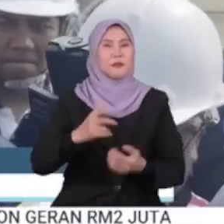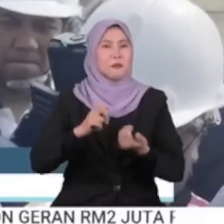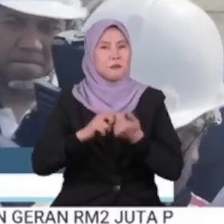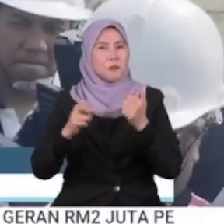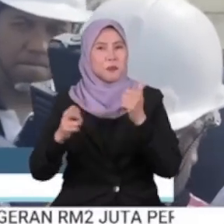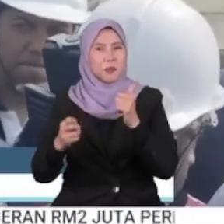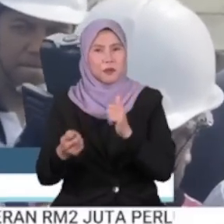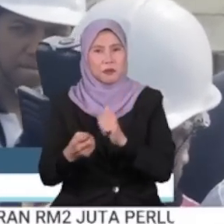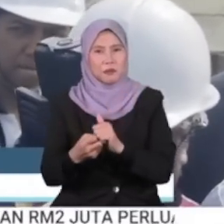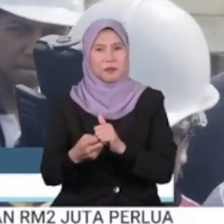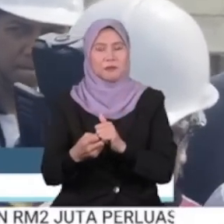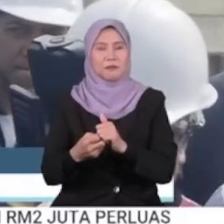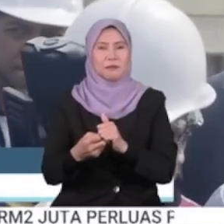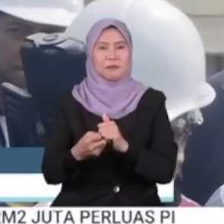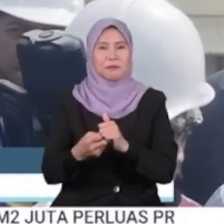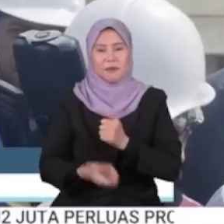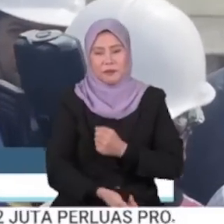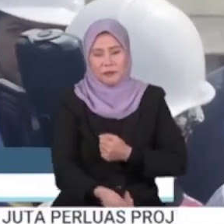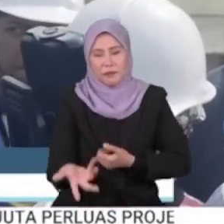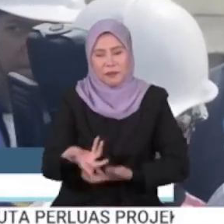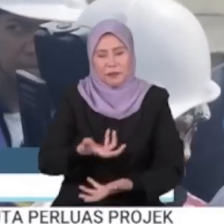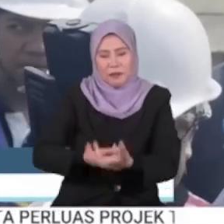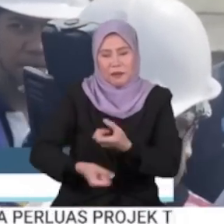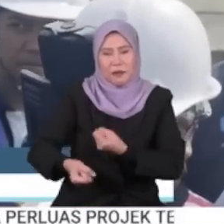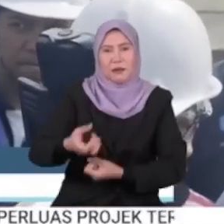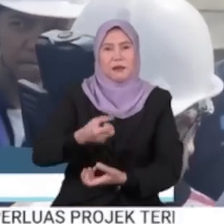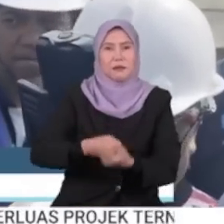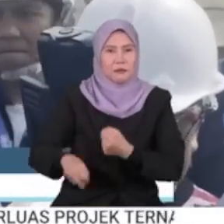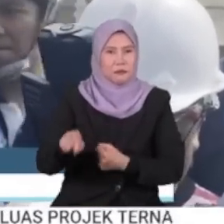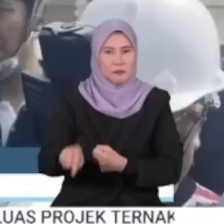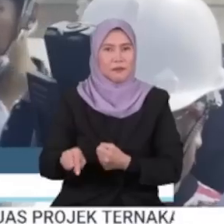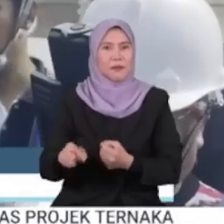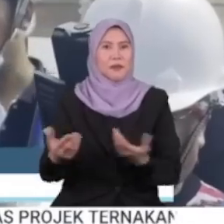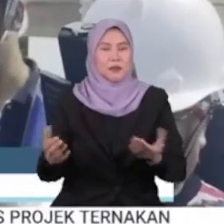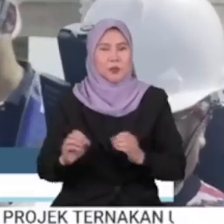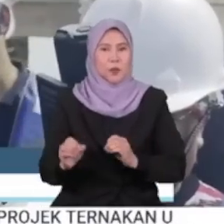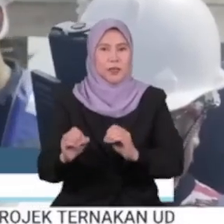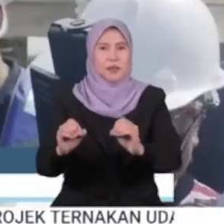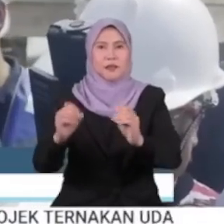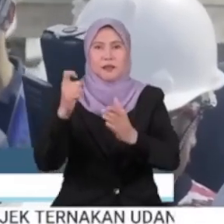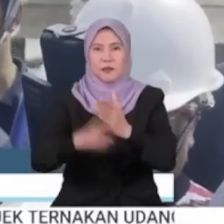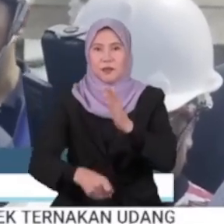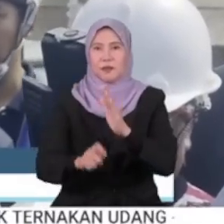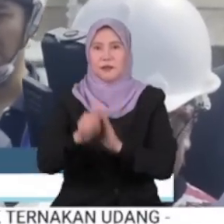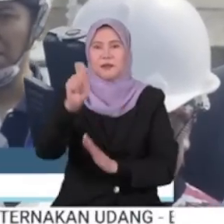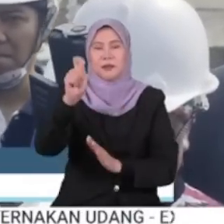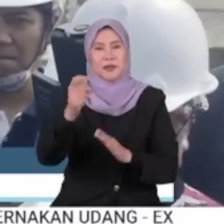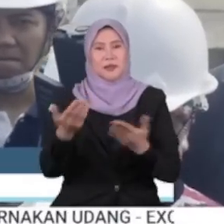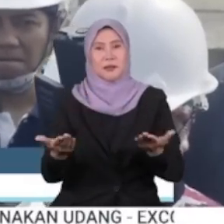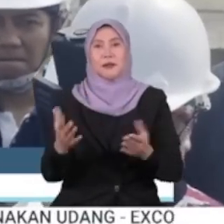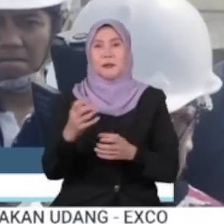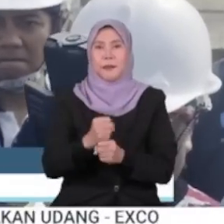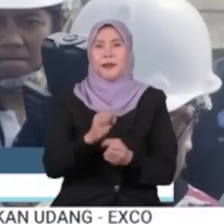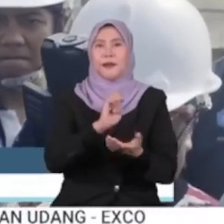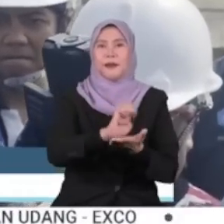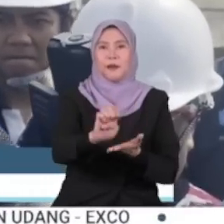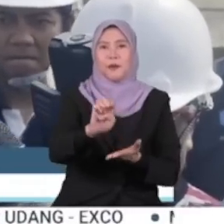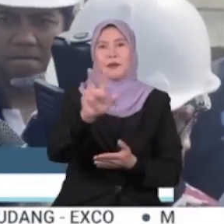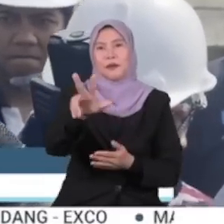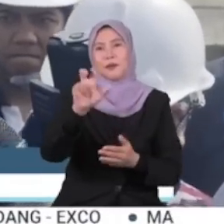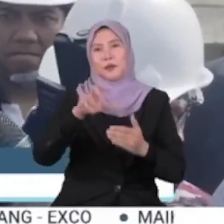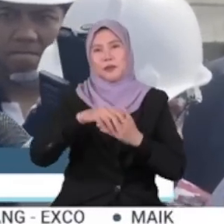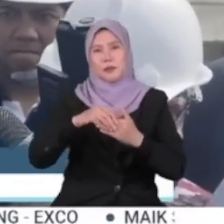masalah yang membelenggu nelayan dan pasal menanggung kos operasi yang tinggi pada hari ini. Mereka juga akan mendapat elah sara hidup